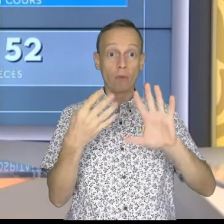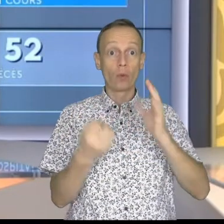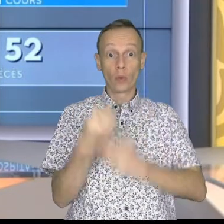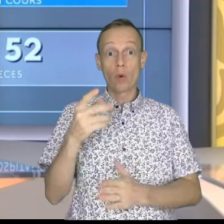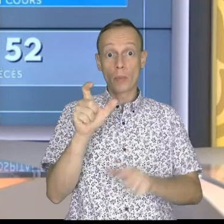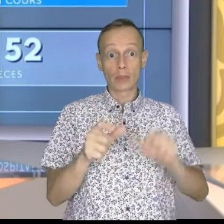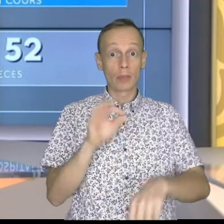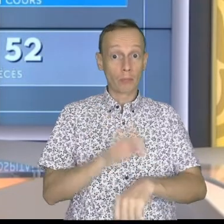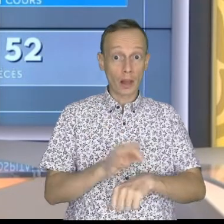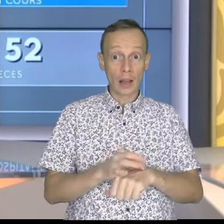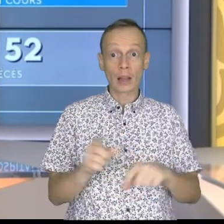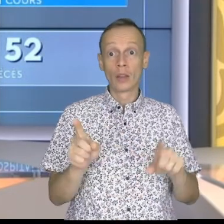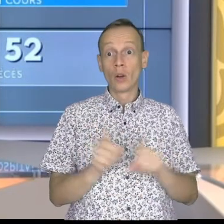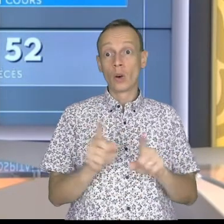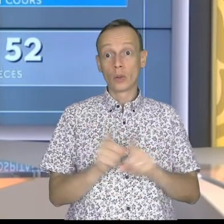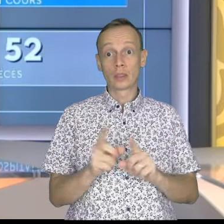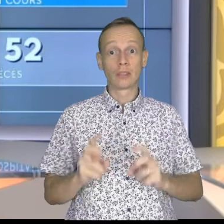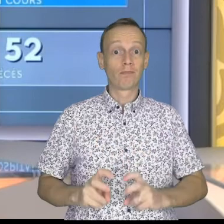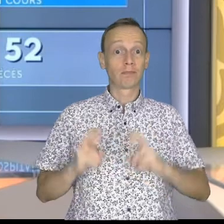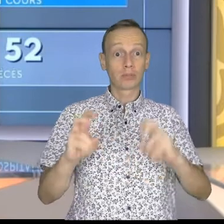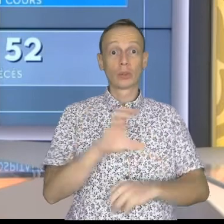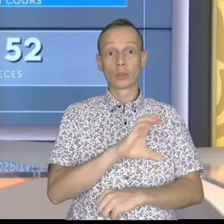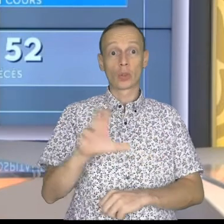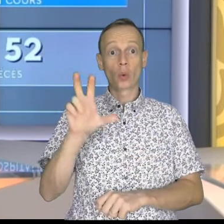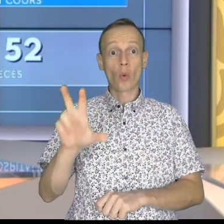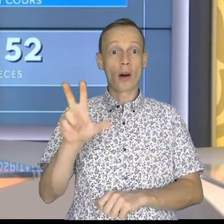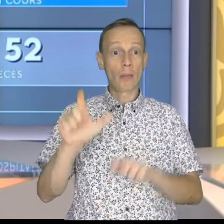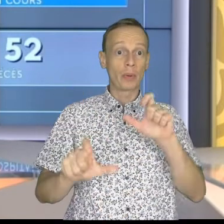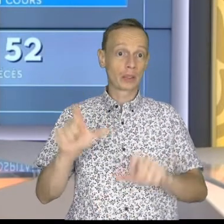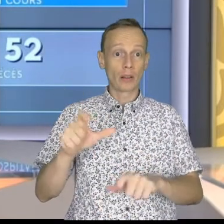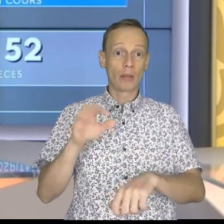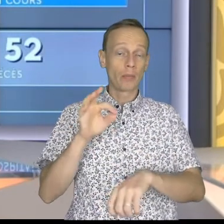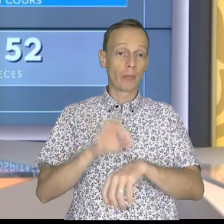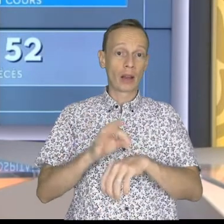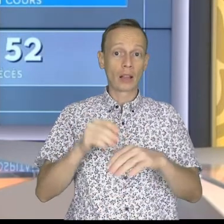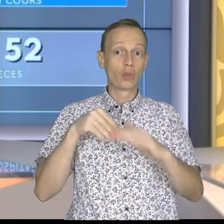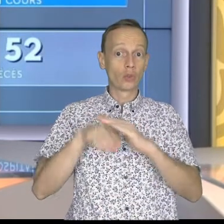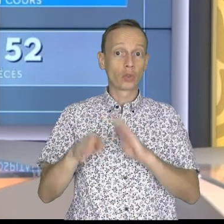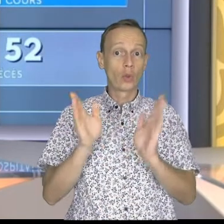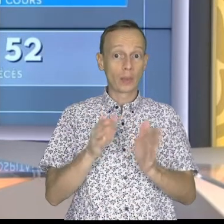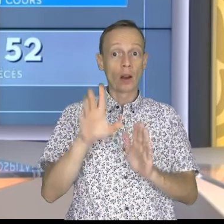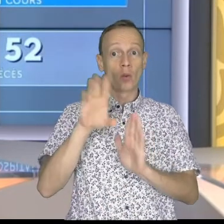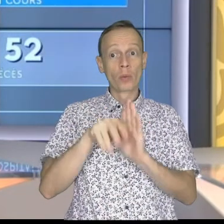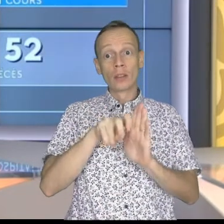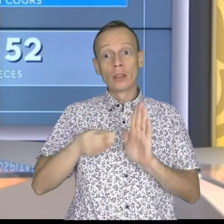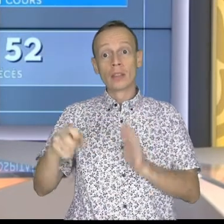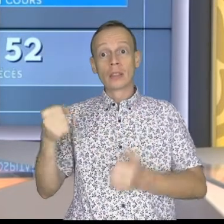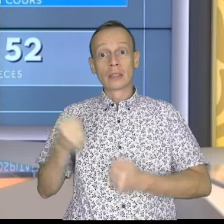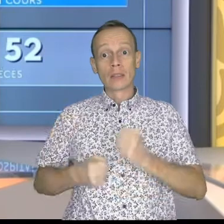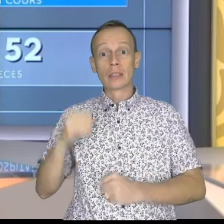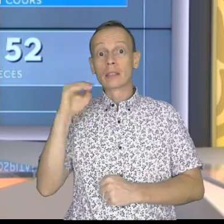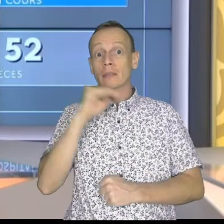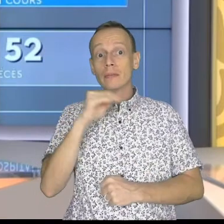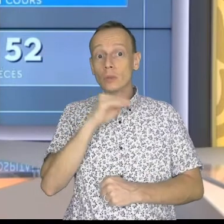nombre d'hospitalisations a augmenté. Ils sont 103 à l'heure actuelle, dont 24 en réanimation. Aucun décès n'est à